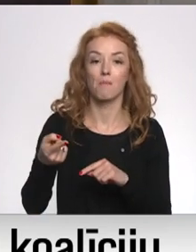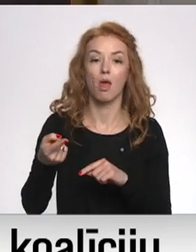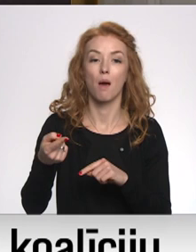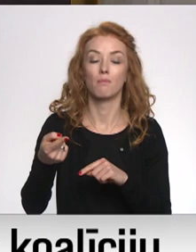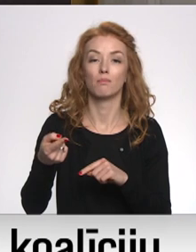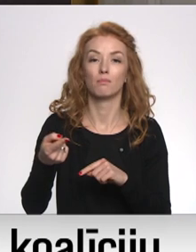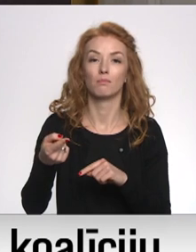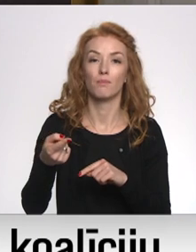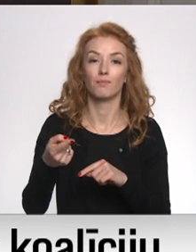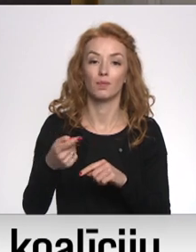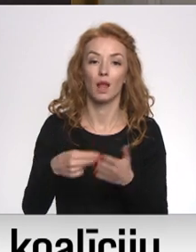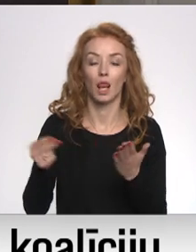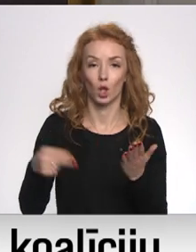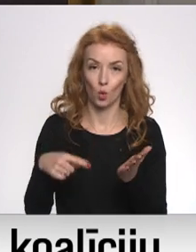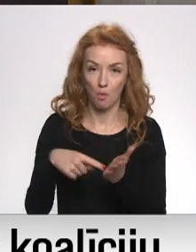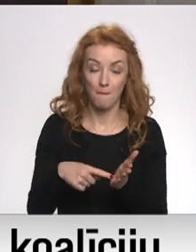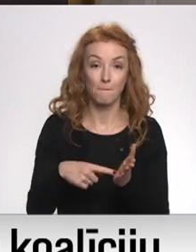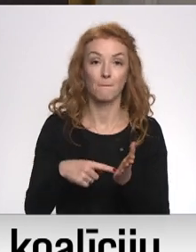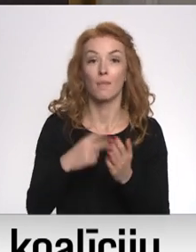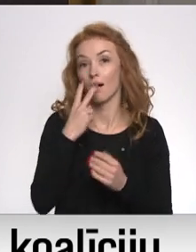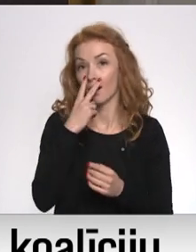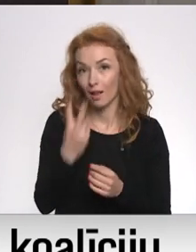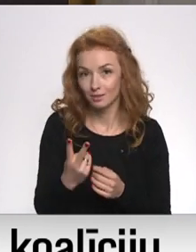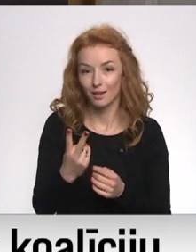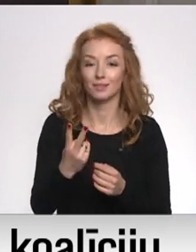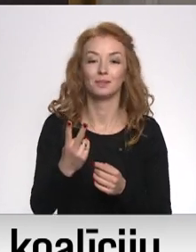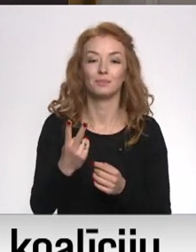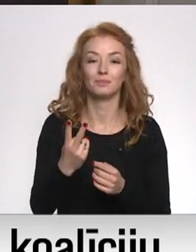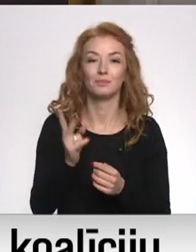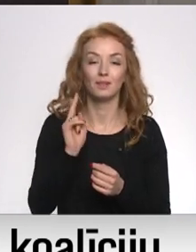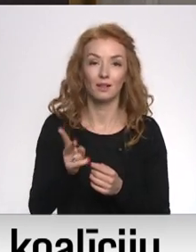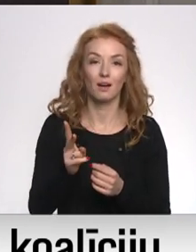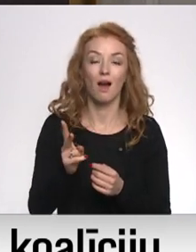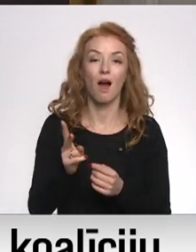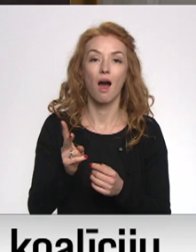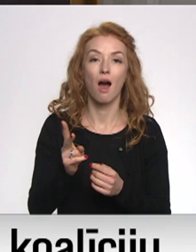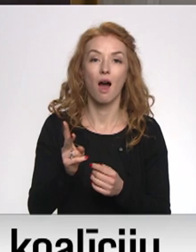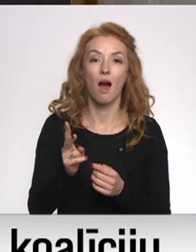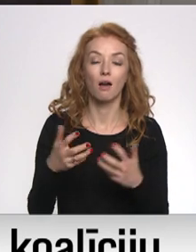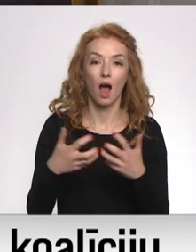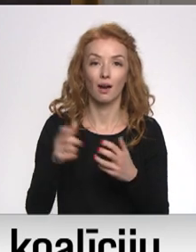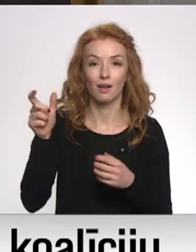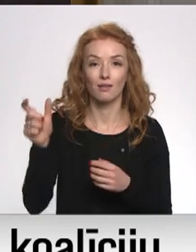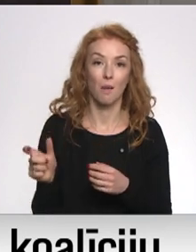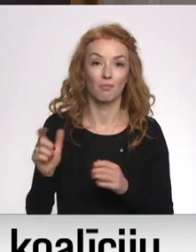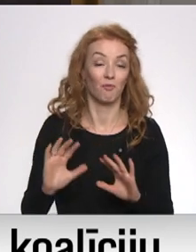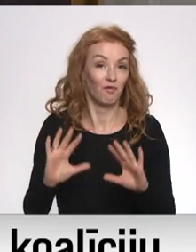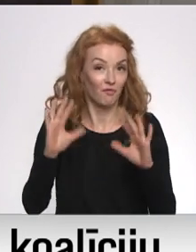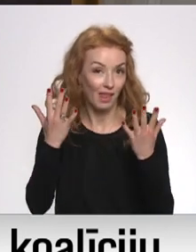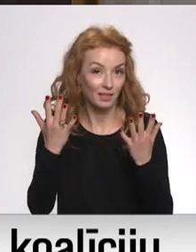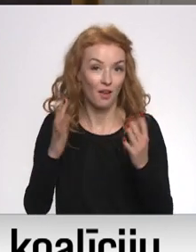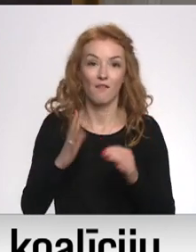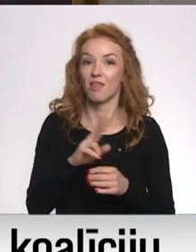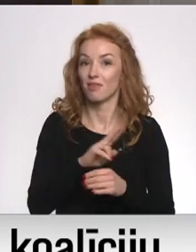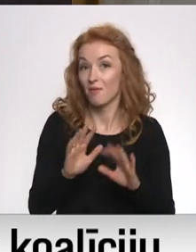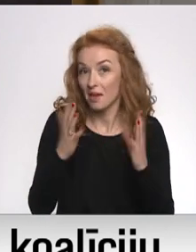nākamajam koalīcijas līgumam. Un tad redzēsim, kā Krišānim Kariņam veiksies. Es domāju, ka